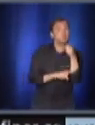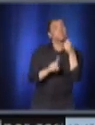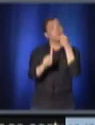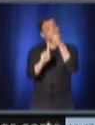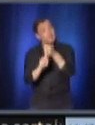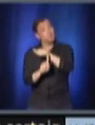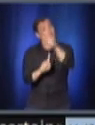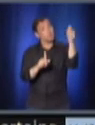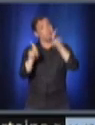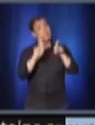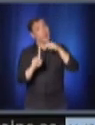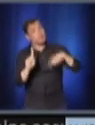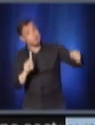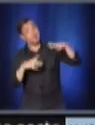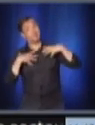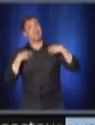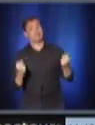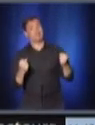juste la vôtre.